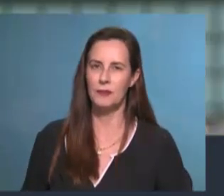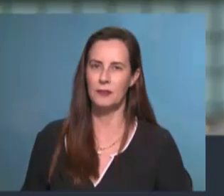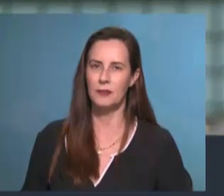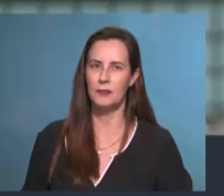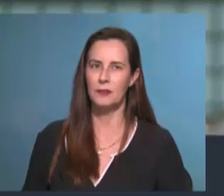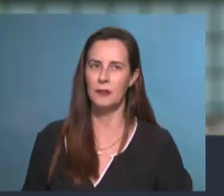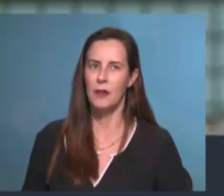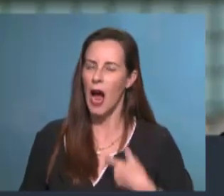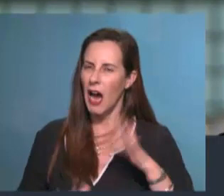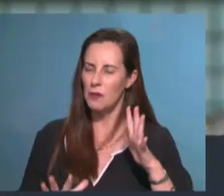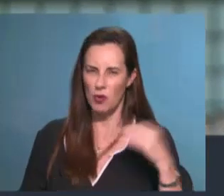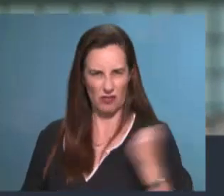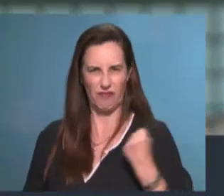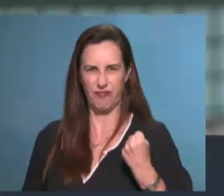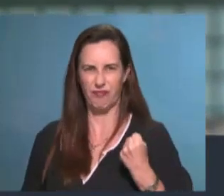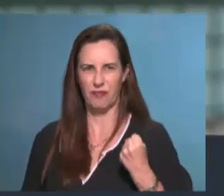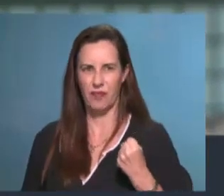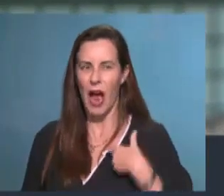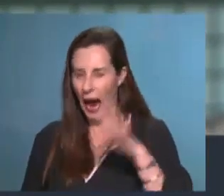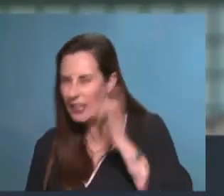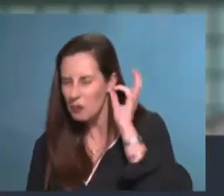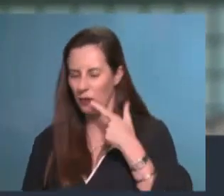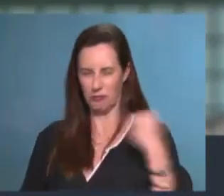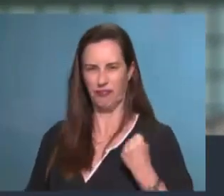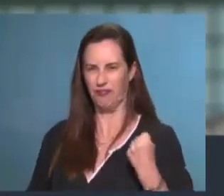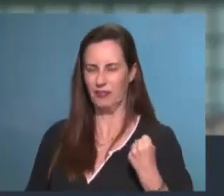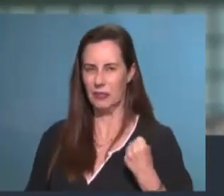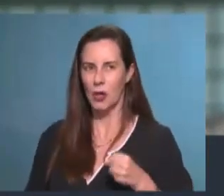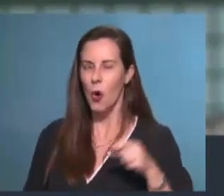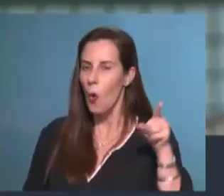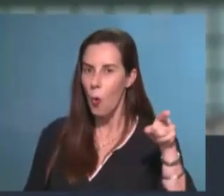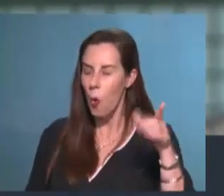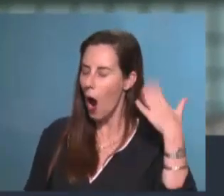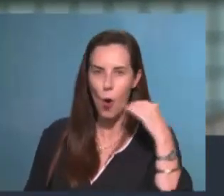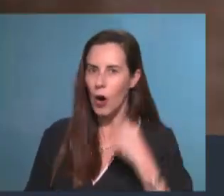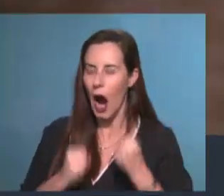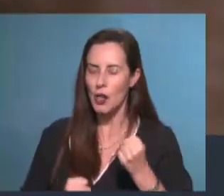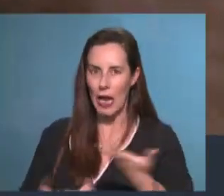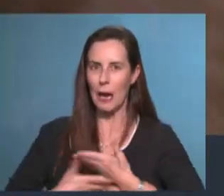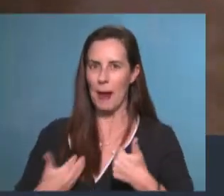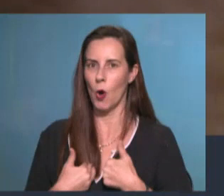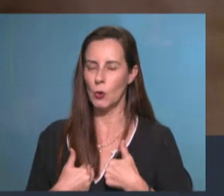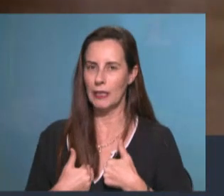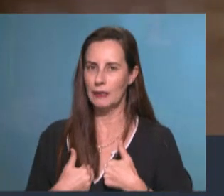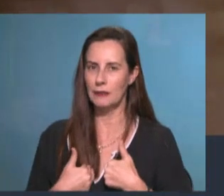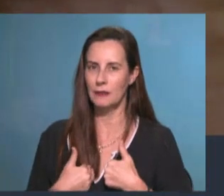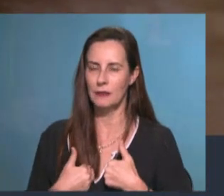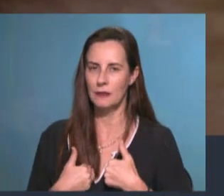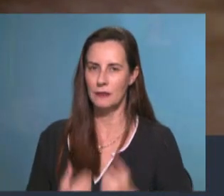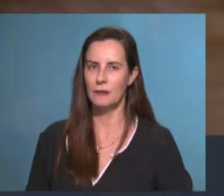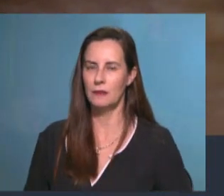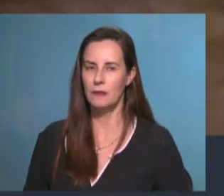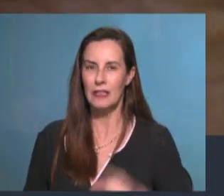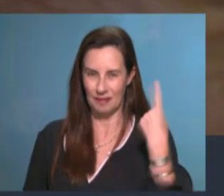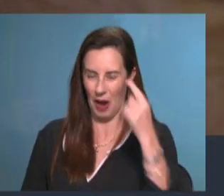אני הייתי מאוד בוטה. הייתי גם אישה וגם בוטה, וזה היה, הוא היה לו מאוד קשה לבלוע אותי. תת